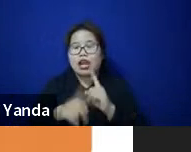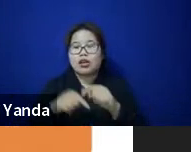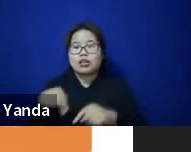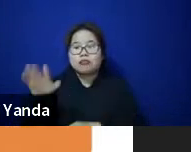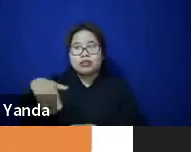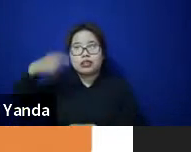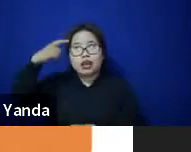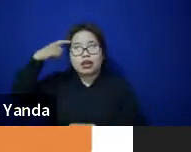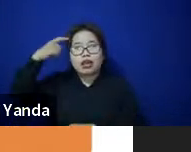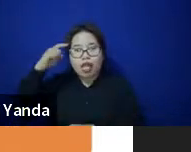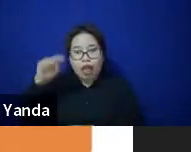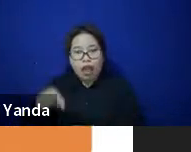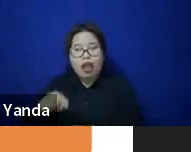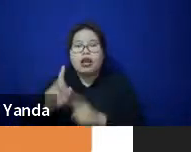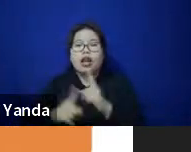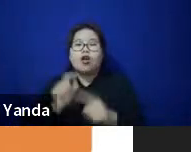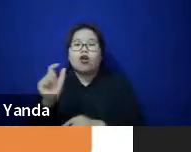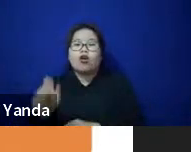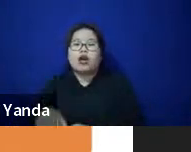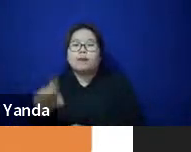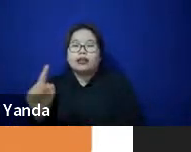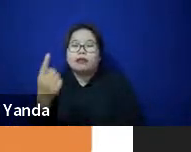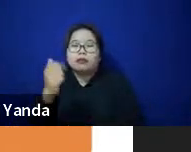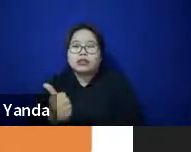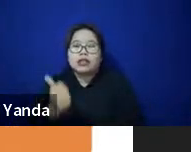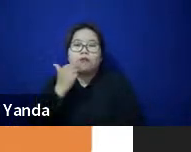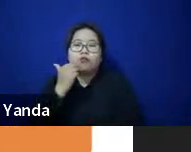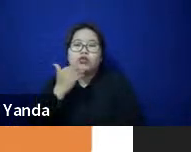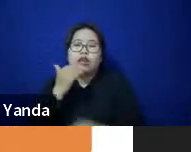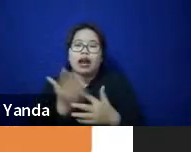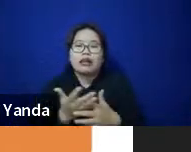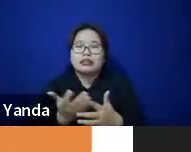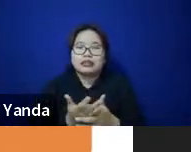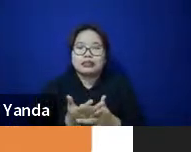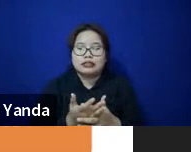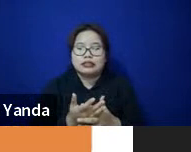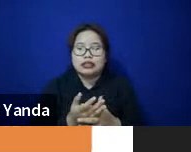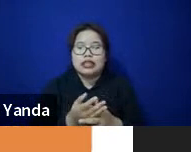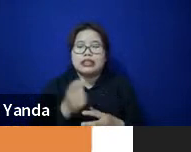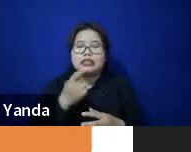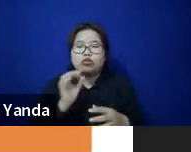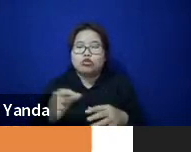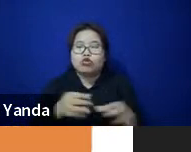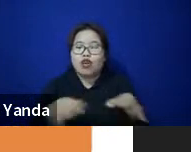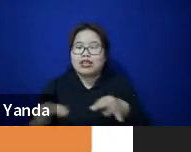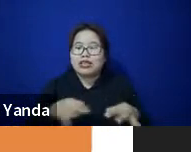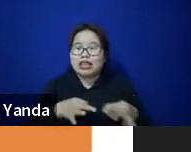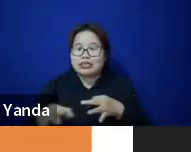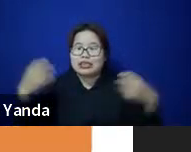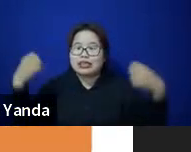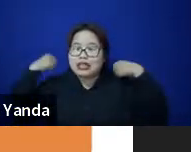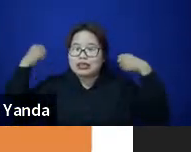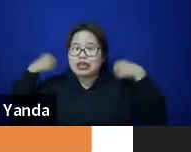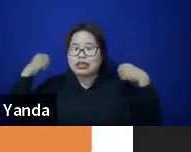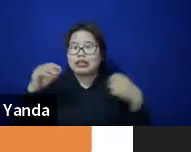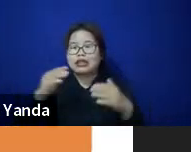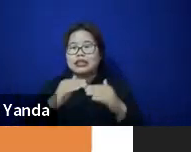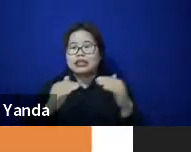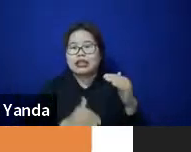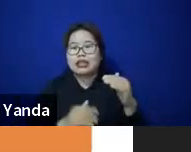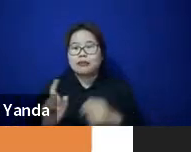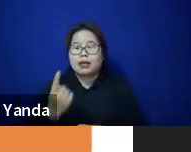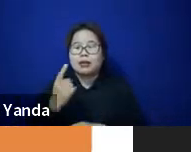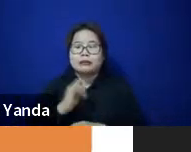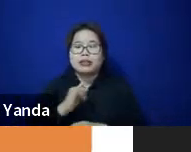akal untuk orang-orang yang pertama bisa dengan mudah mengakses FKTP atau fasilitas kesehatan tingkat pertama seperti puskesmas atau klinik